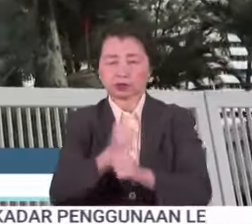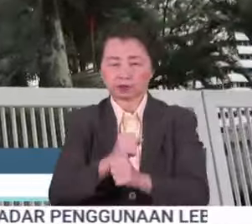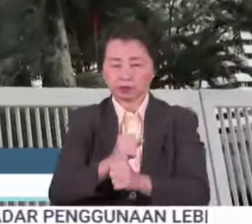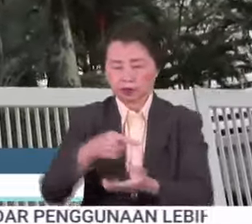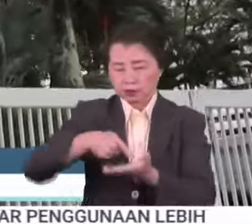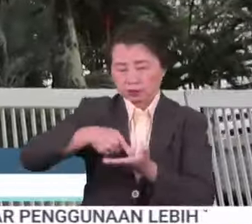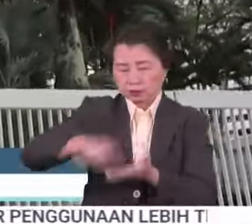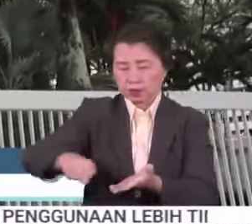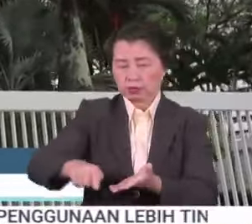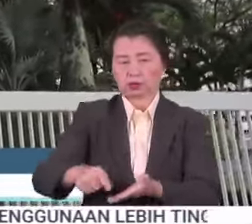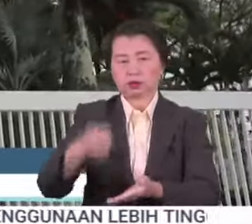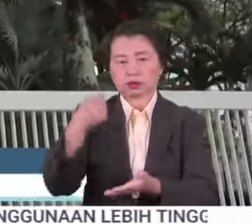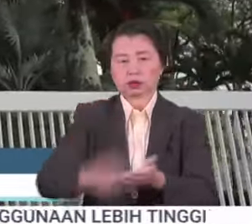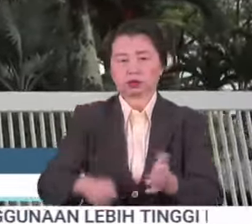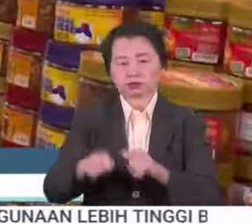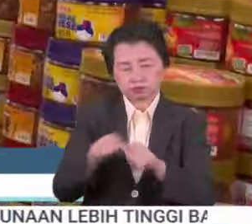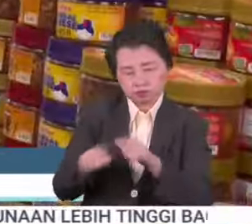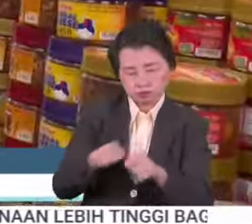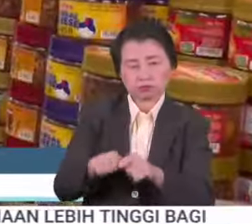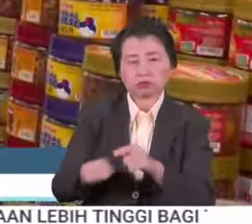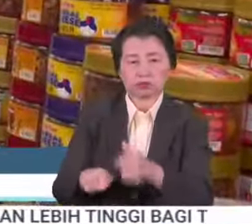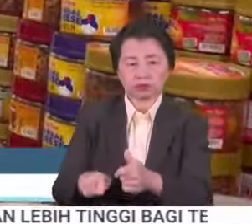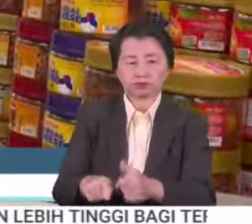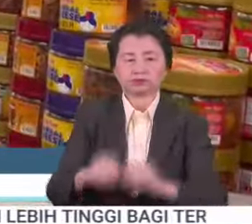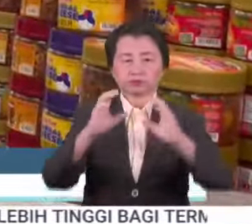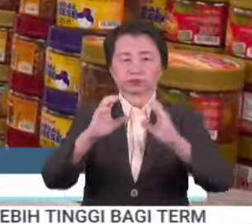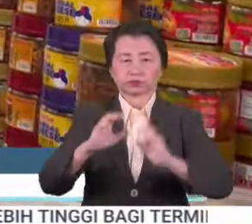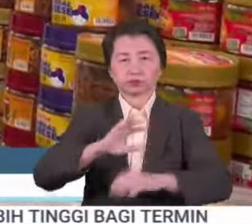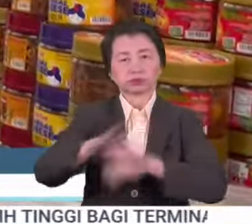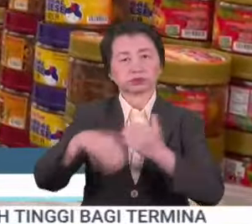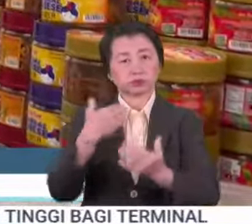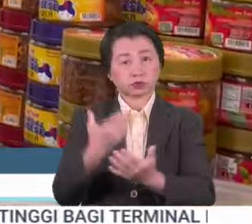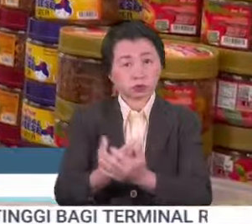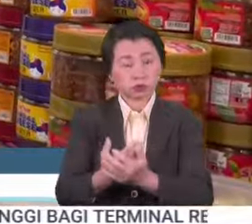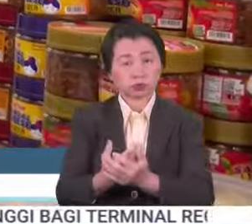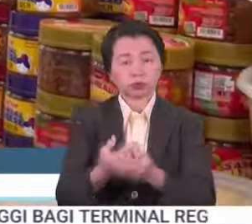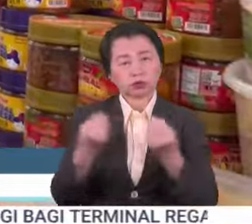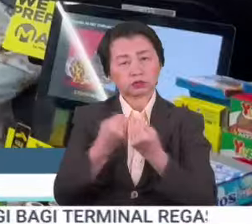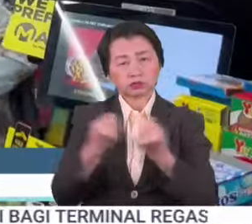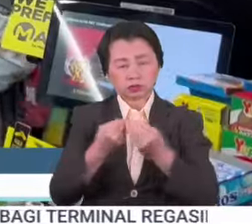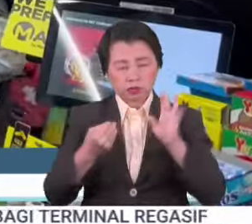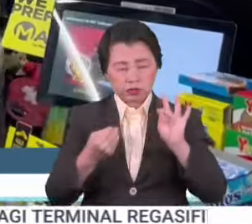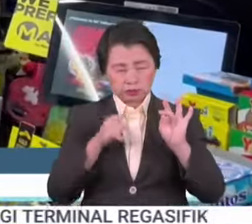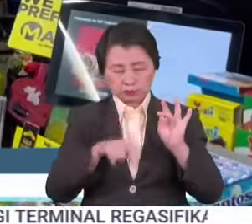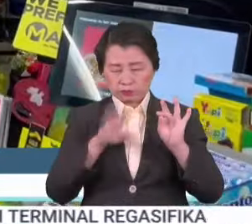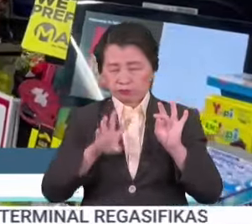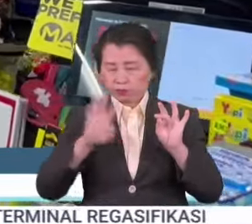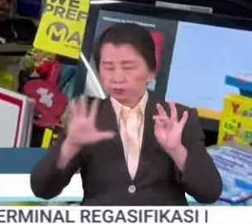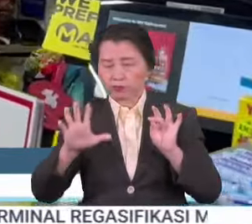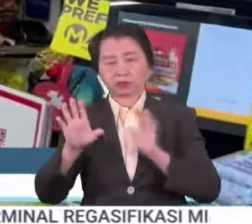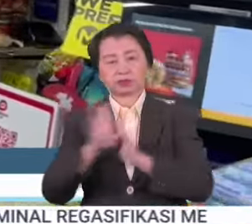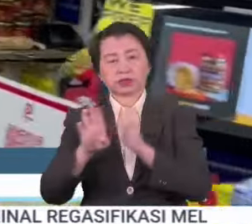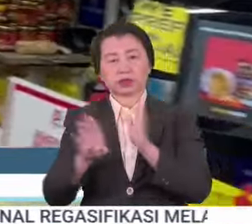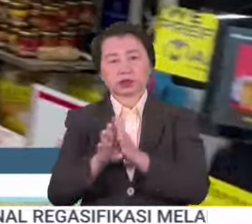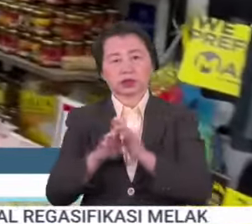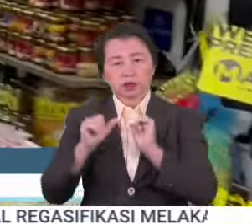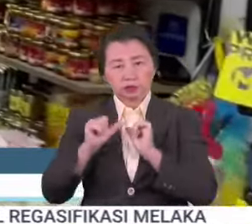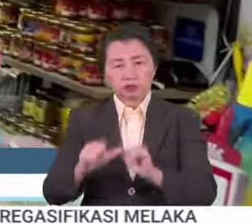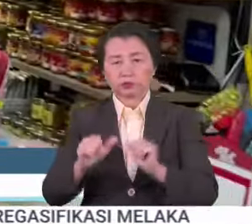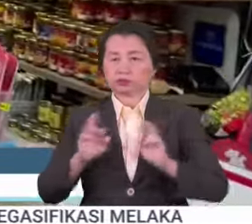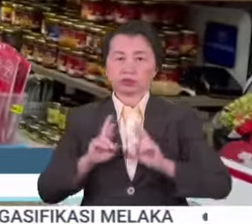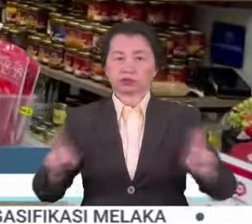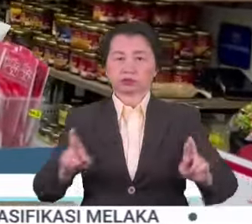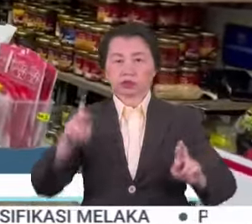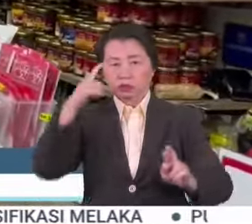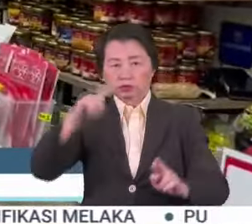pembiayaan pada kadar yang kompetitif secara keseluruhannya sejumlah 8.4 bilion masih tersedia